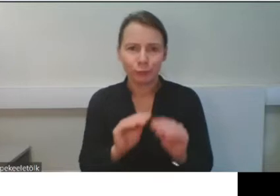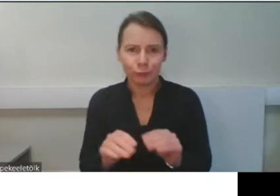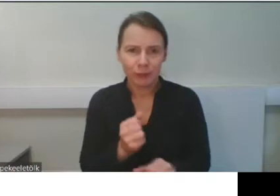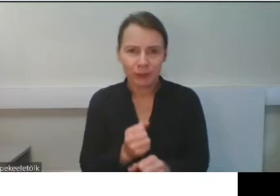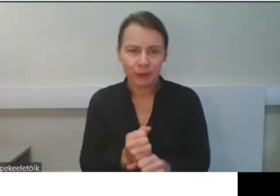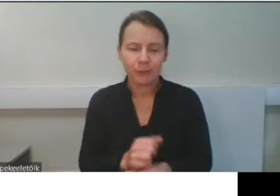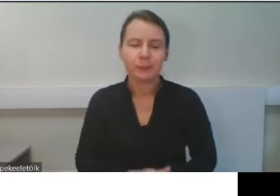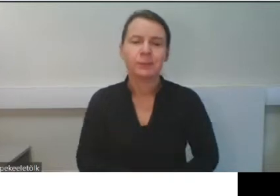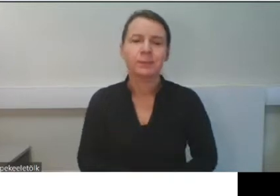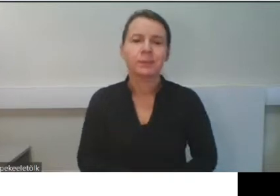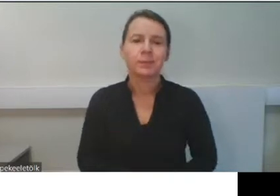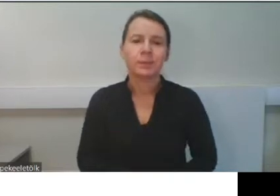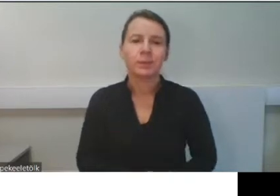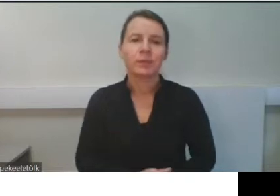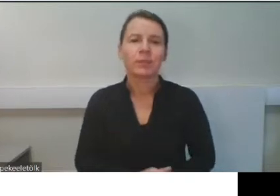rohkem